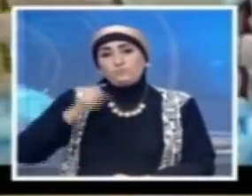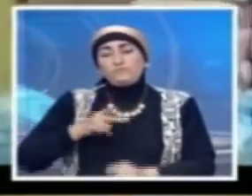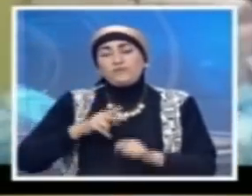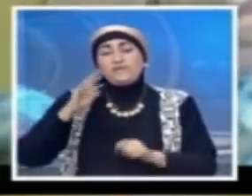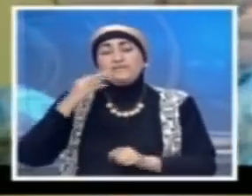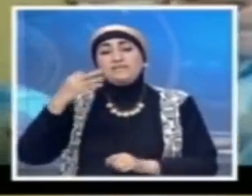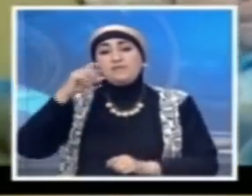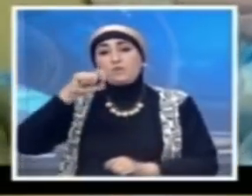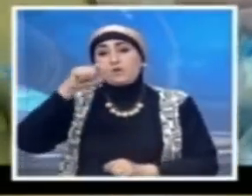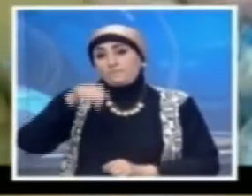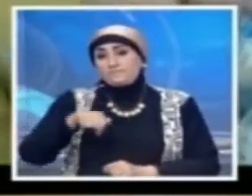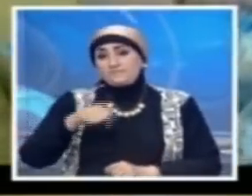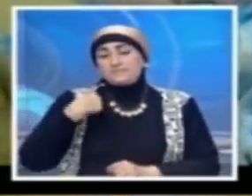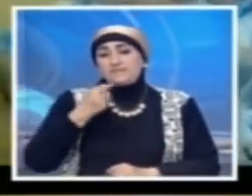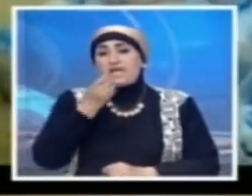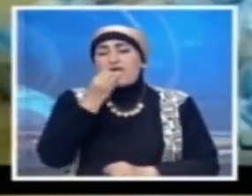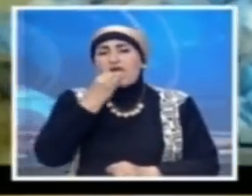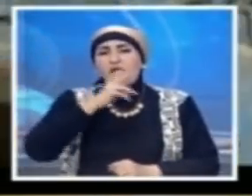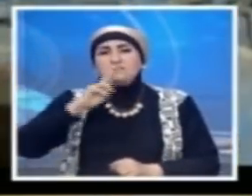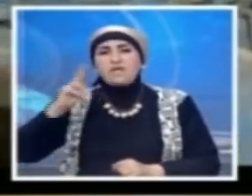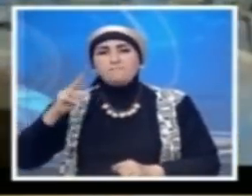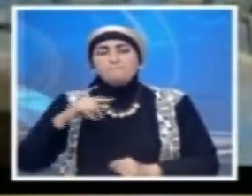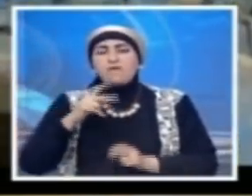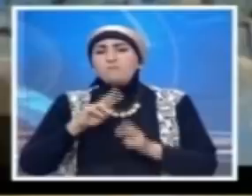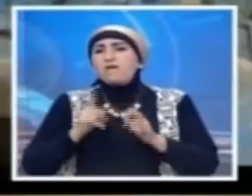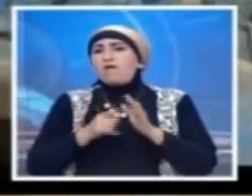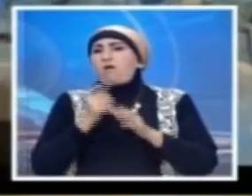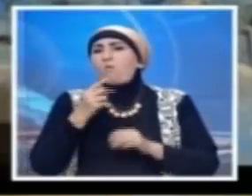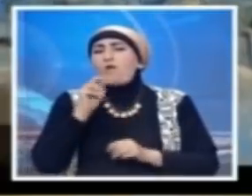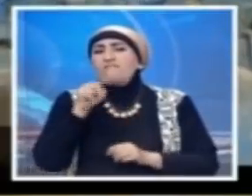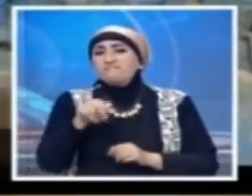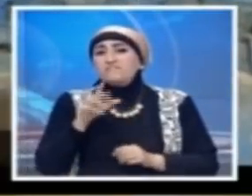8853 قضية تموينية متنوعة، من بينها